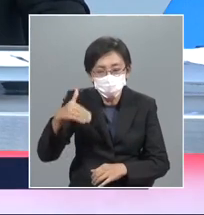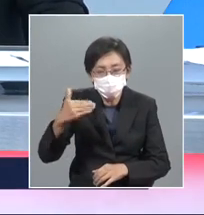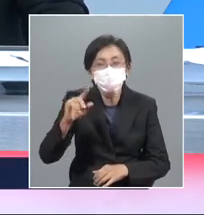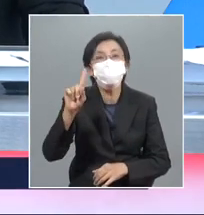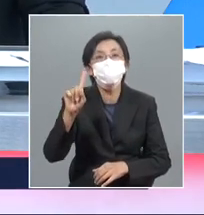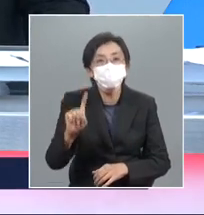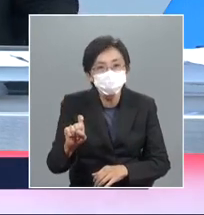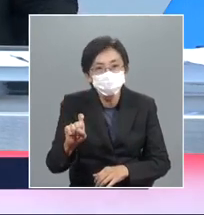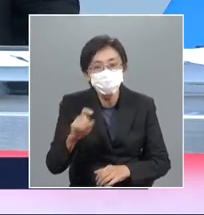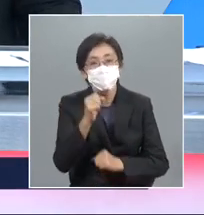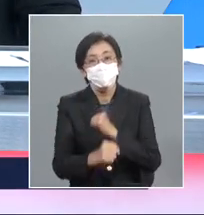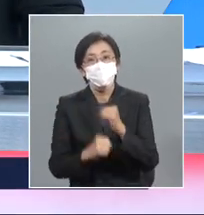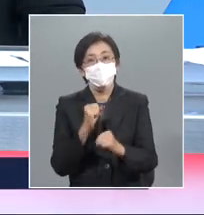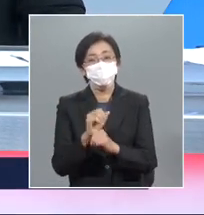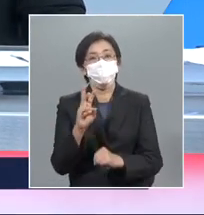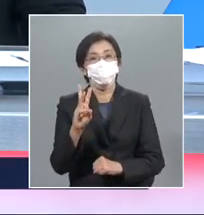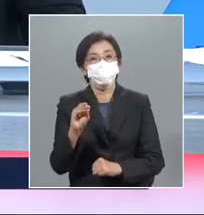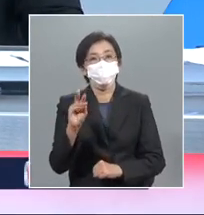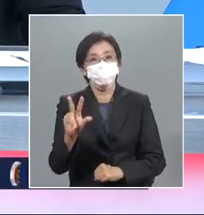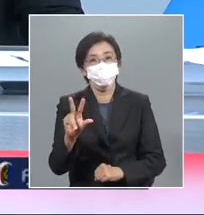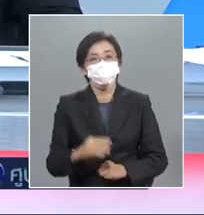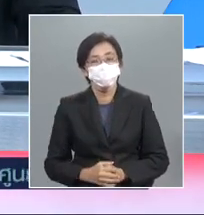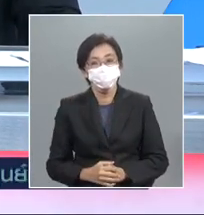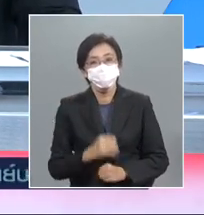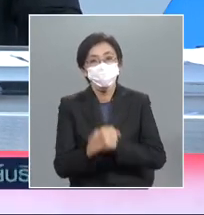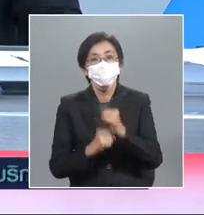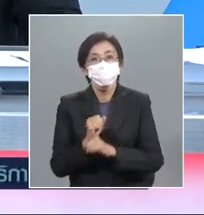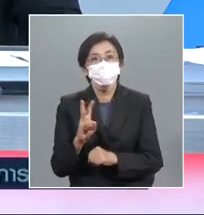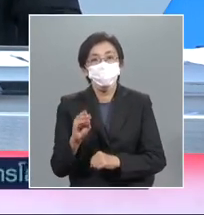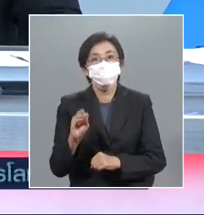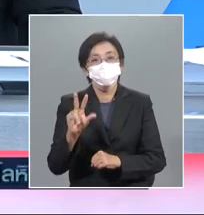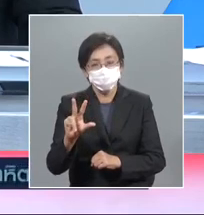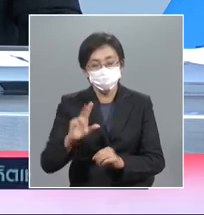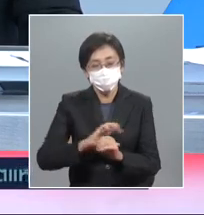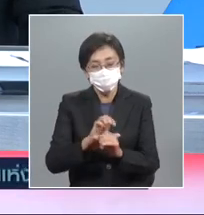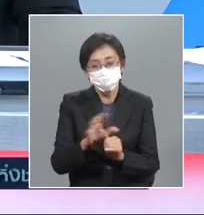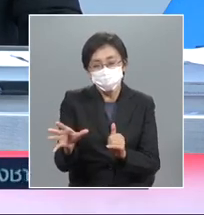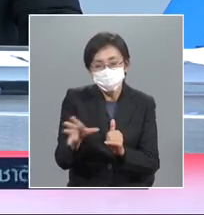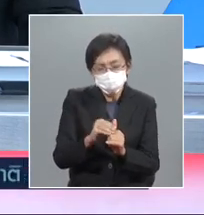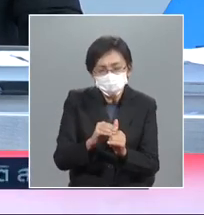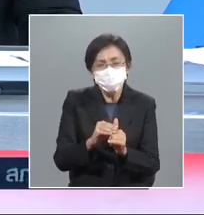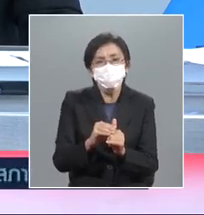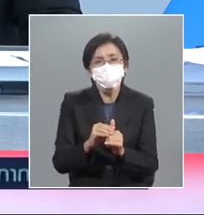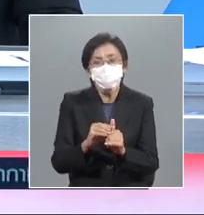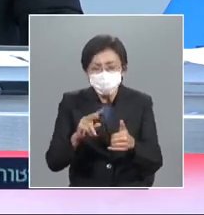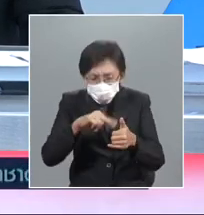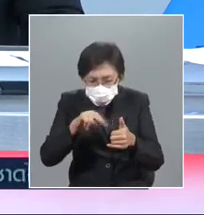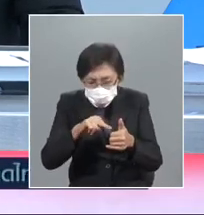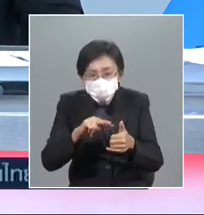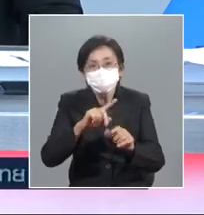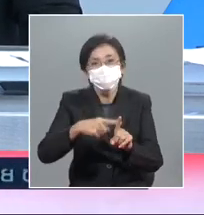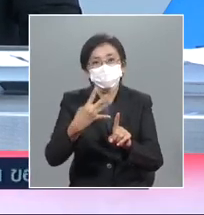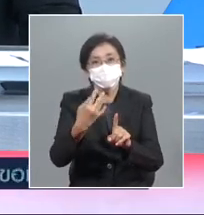ก็อยู่นครนะครับก็ 63ปีรหัสแล้วก็ได้รับเชื้อมาเนี่ยนะครับเค้าจะไปตรวจทราบก็คือวันที่ 12